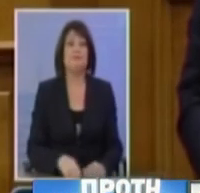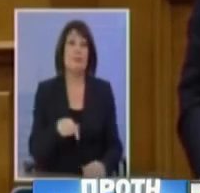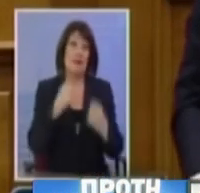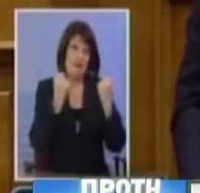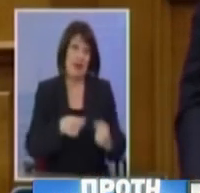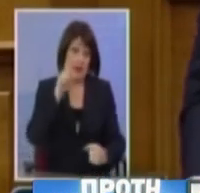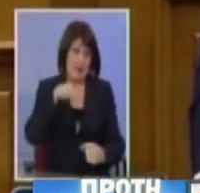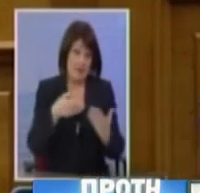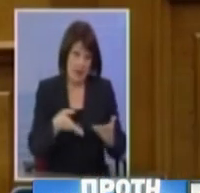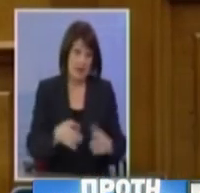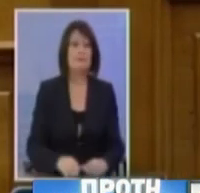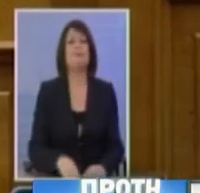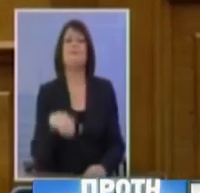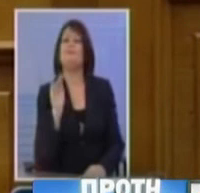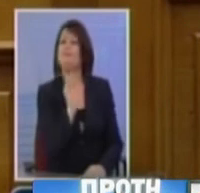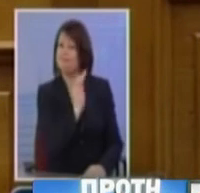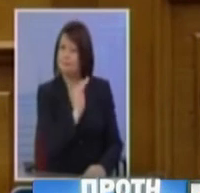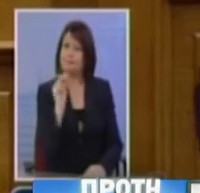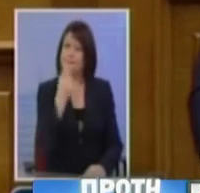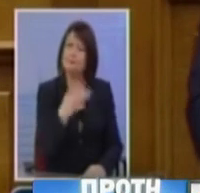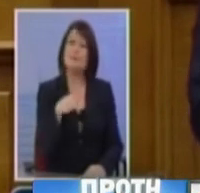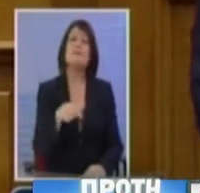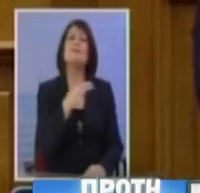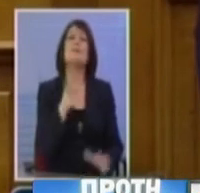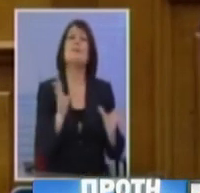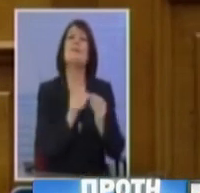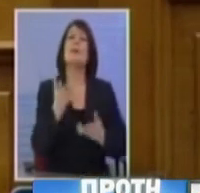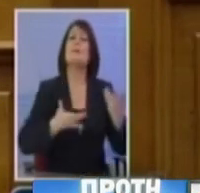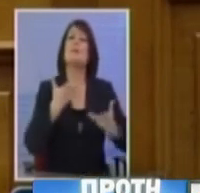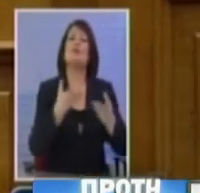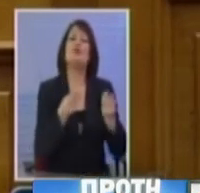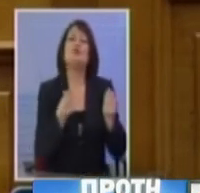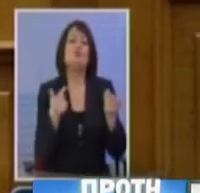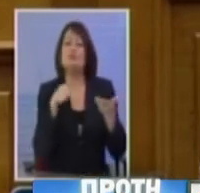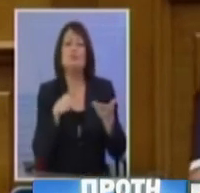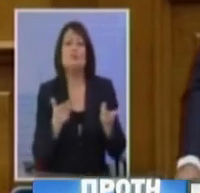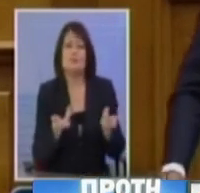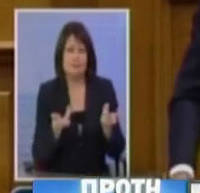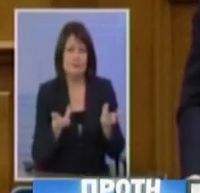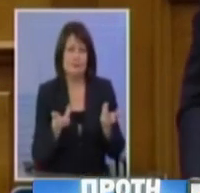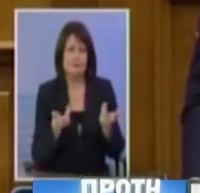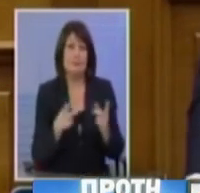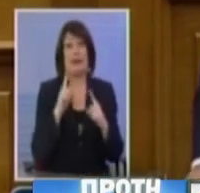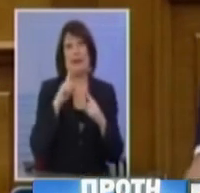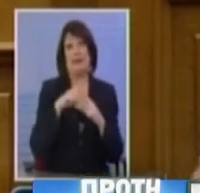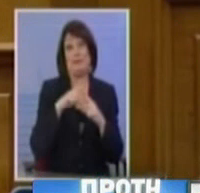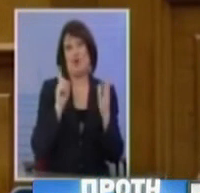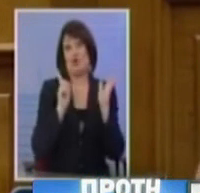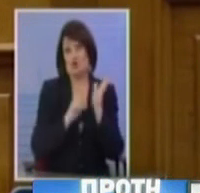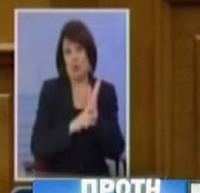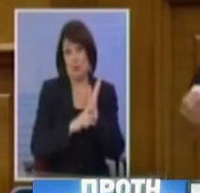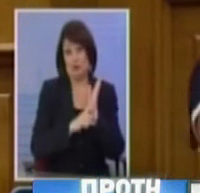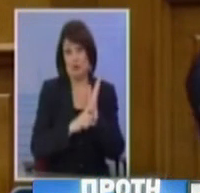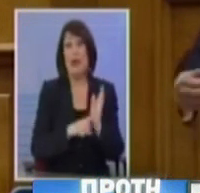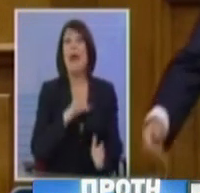του προϋπολογισμού του 2014. Έκπληκτος άκουσα τον κύριο Τσίπρα να μιλάει για ακροδεξιά αντιμετώπιση της πολιτικής τάξης και